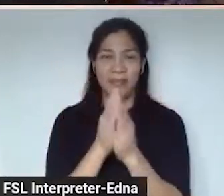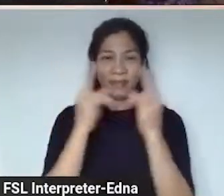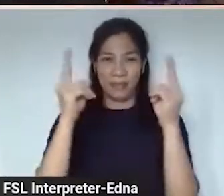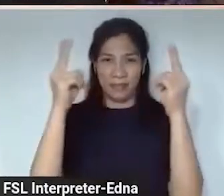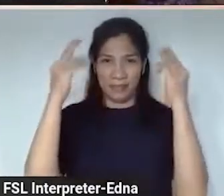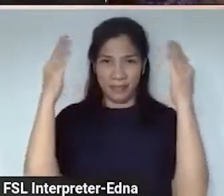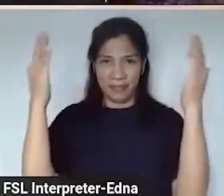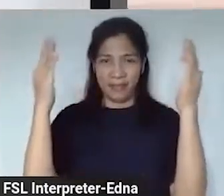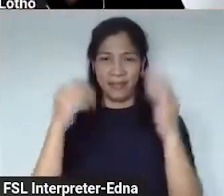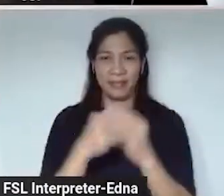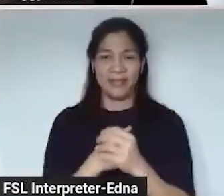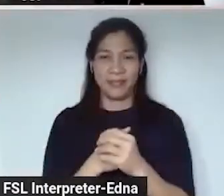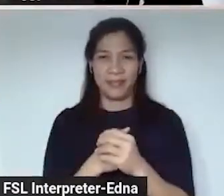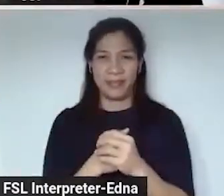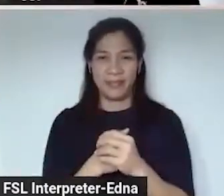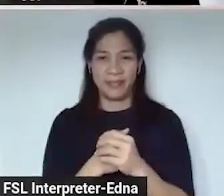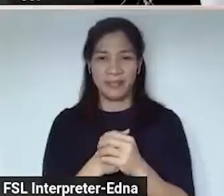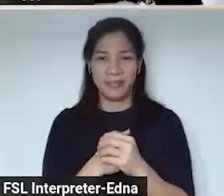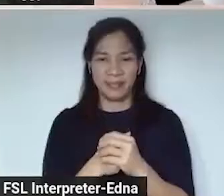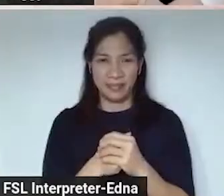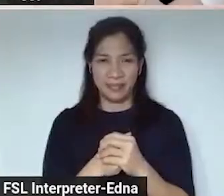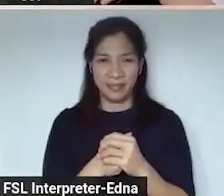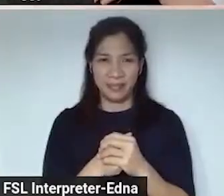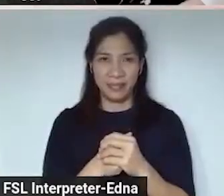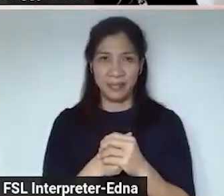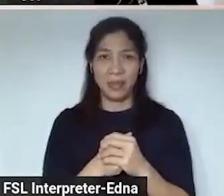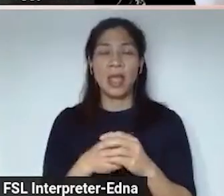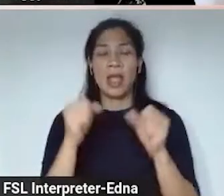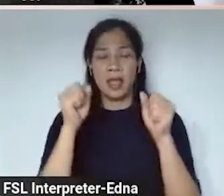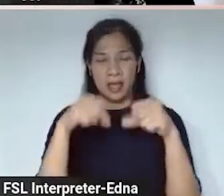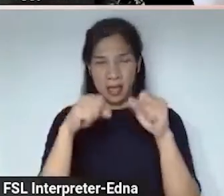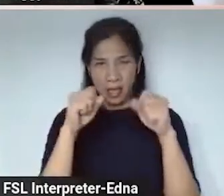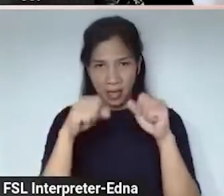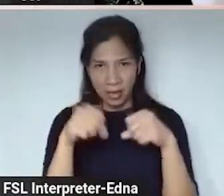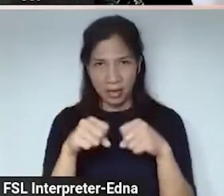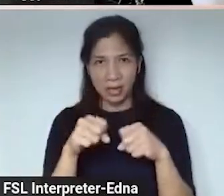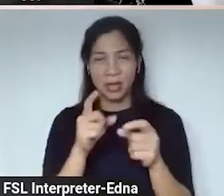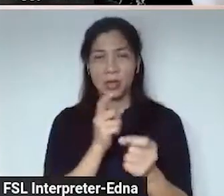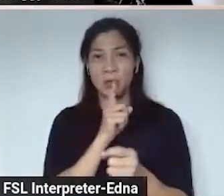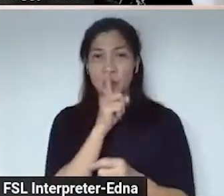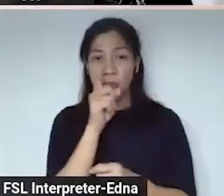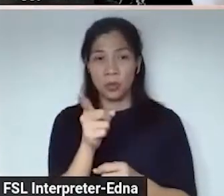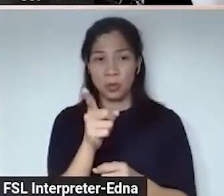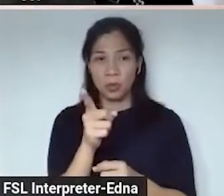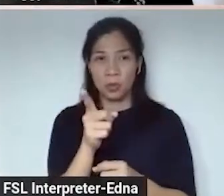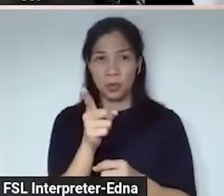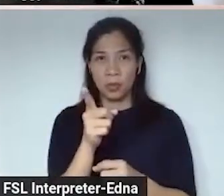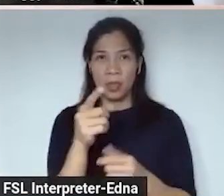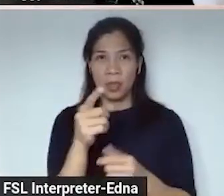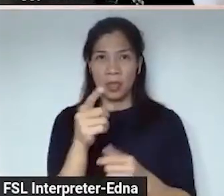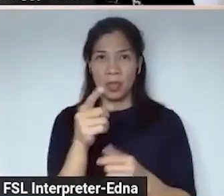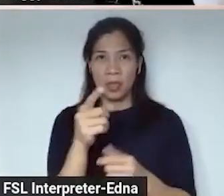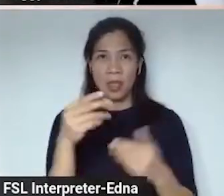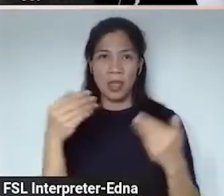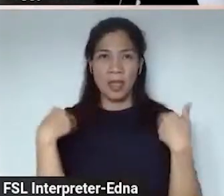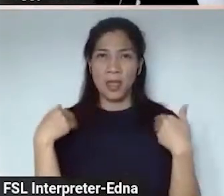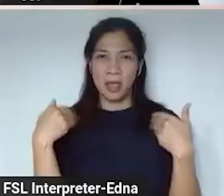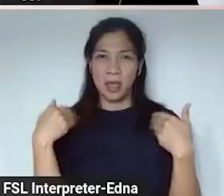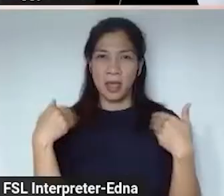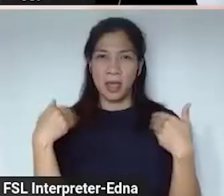po, agree po ako dyan, Miss Peggy. And yung pagkakaroon ng grateful heart, it's